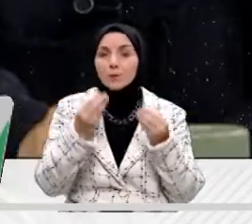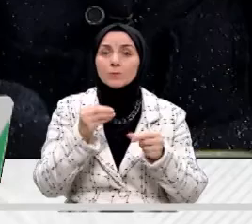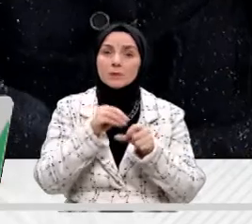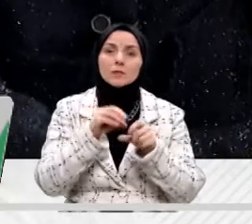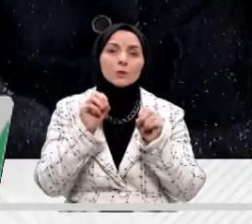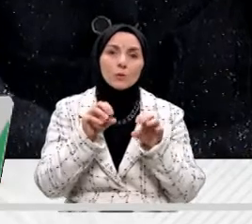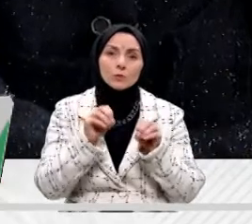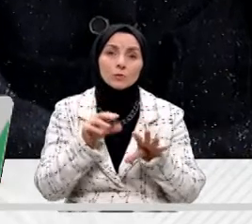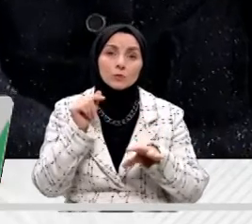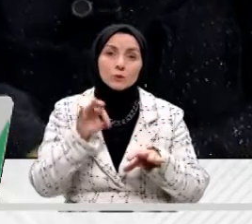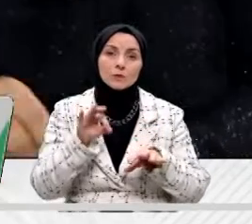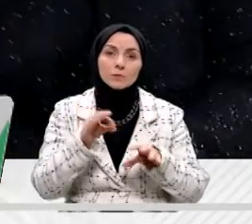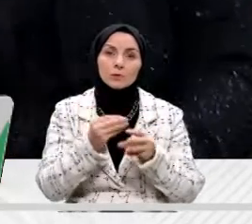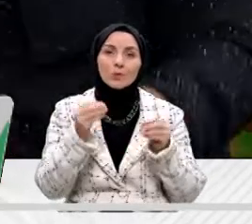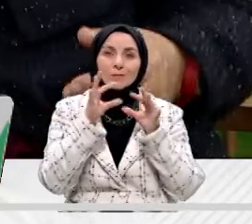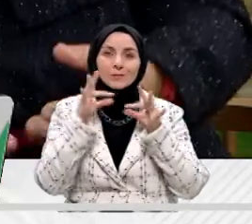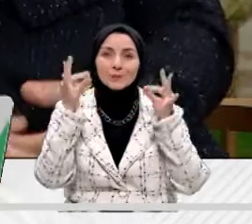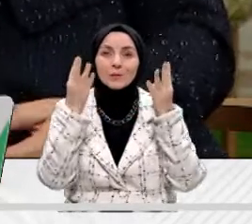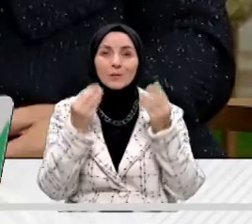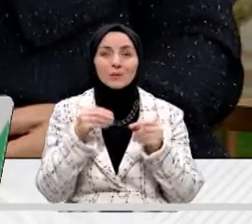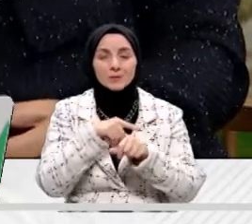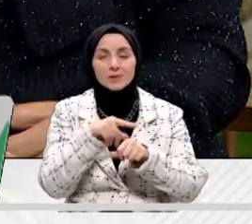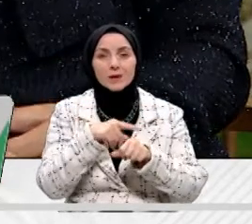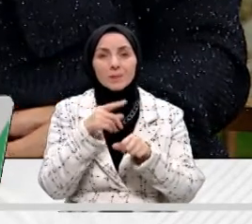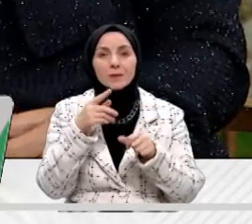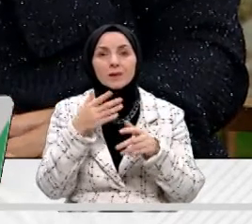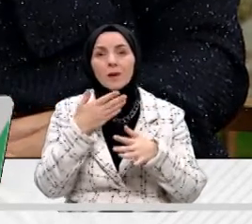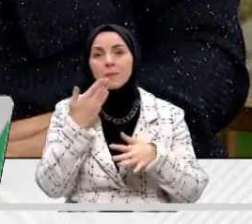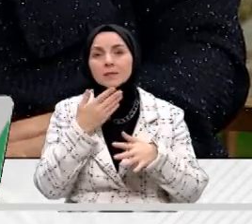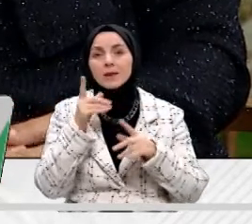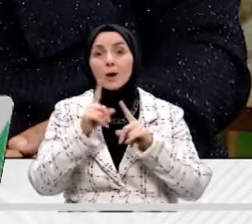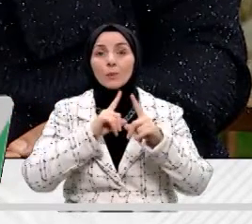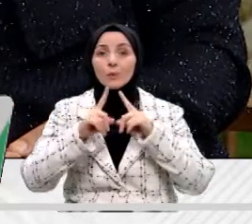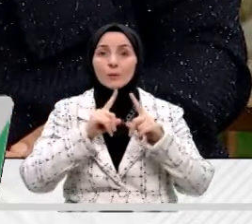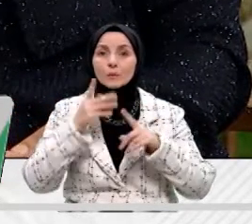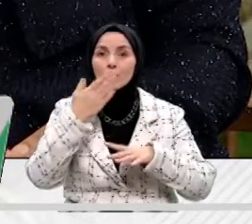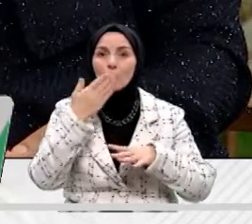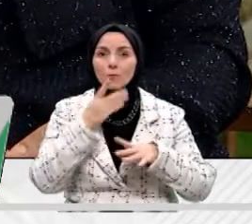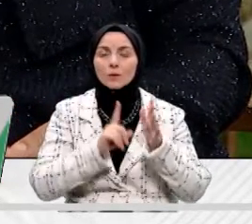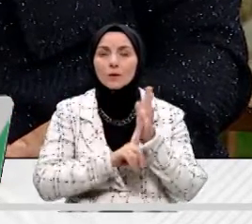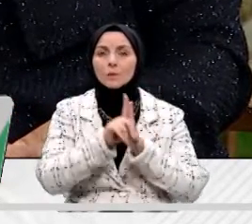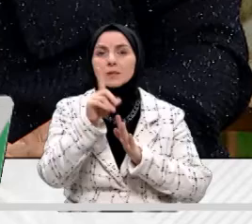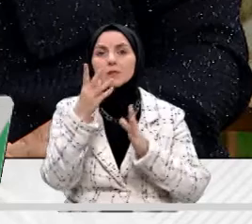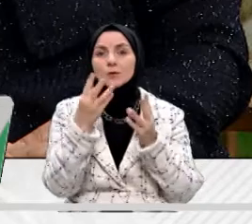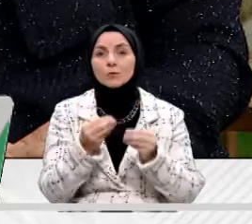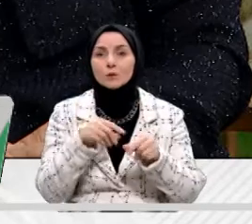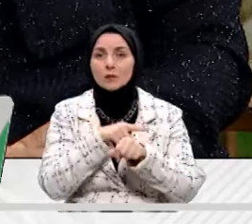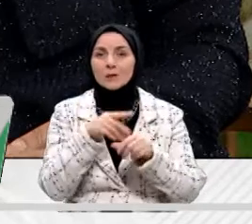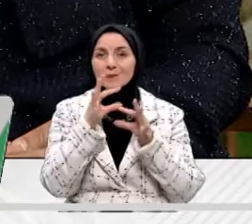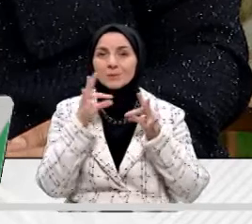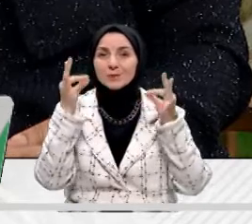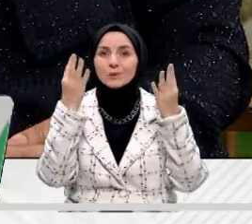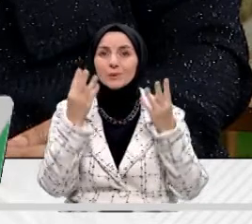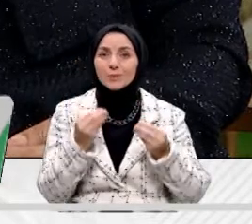yaptık Şu an çok mutlu olduğu durumlarda mesela doğum gününde okulda yaptığı başarılarda mutlu olması gerekirken hemen duygusallaşıyor ben pasta yiyorum